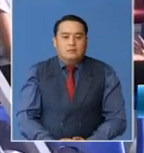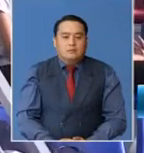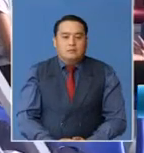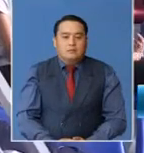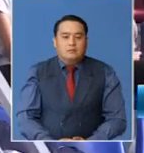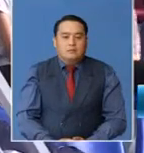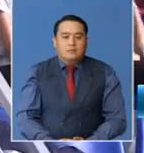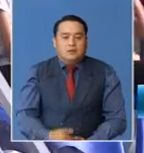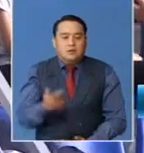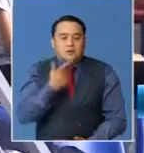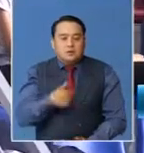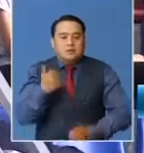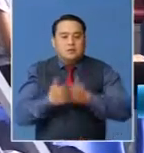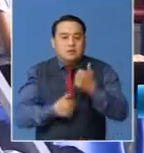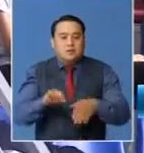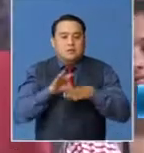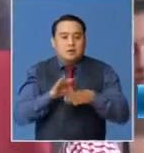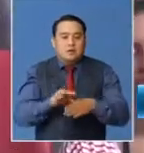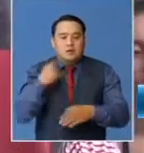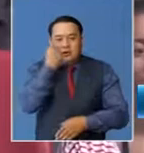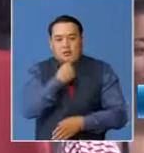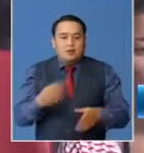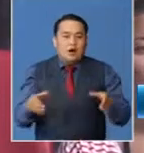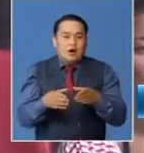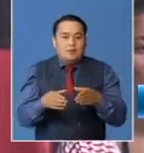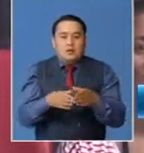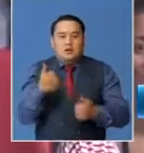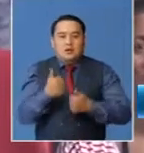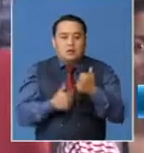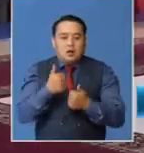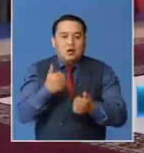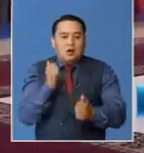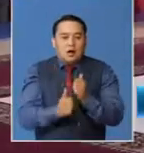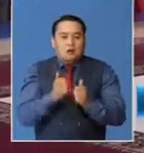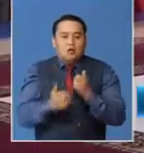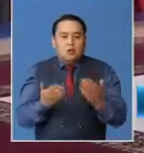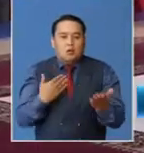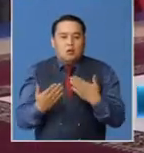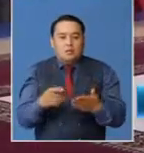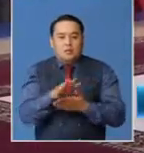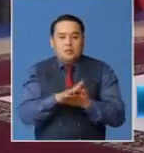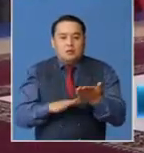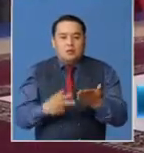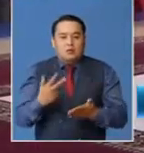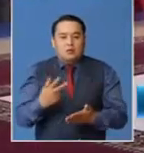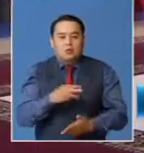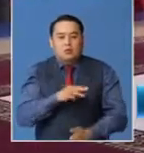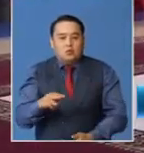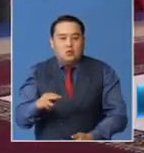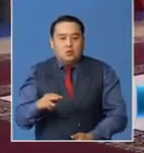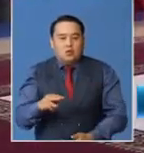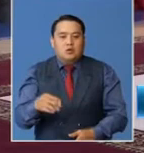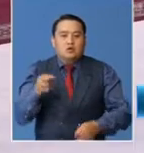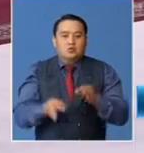Что касается самих состязаний, то они проходят в личном и командном зачетах. Каждое упражнение по стандарту длится не более полутора минут. Судьи